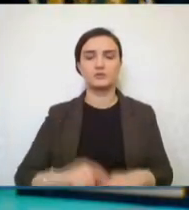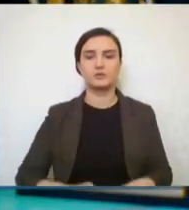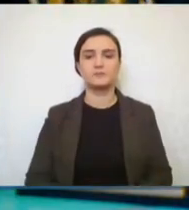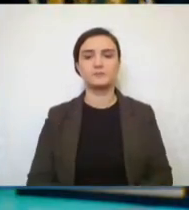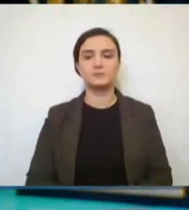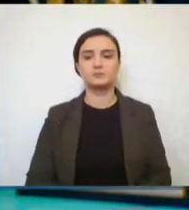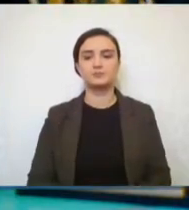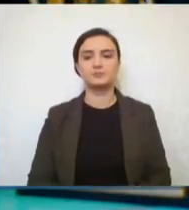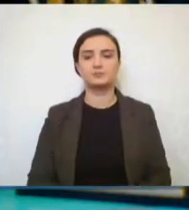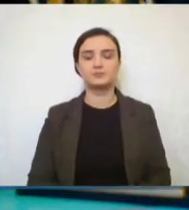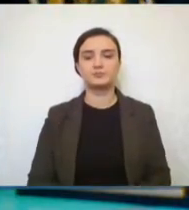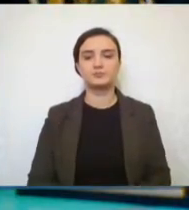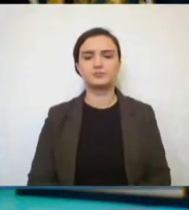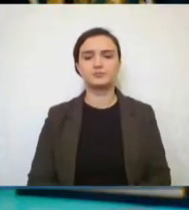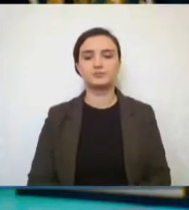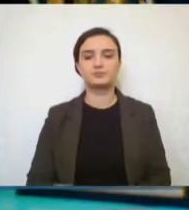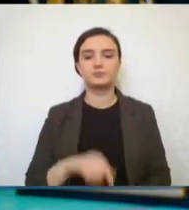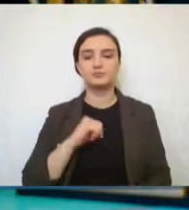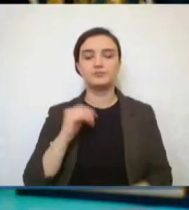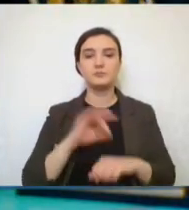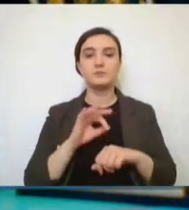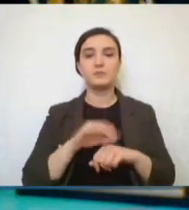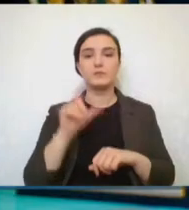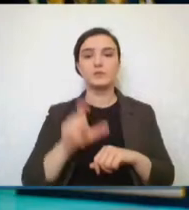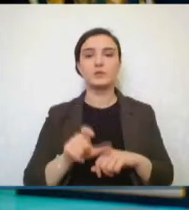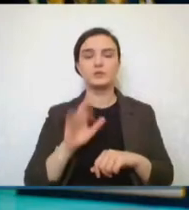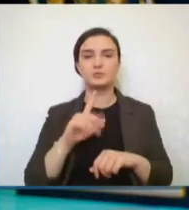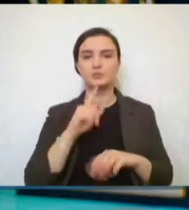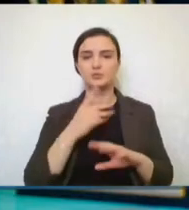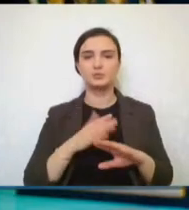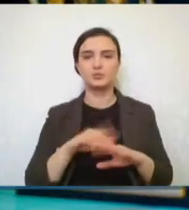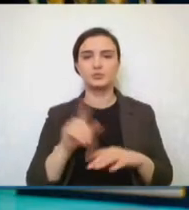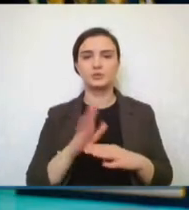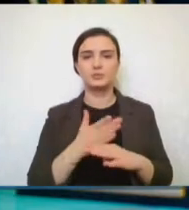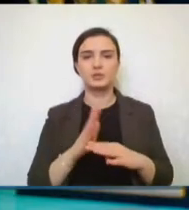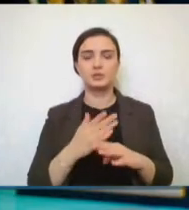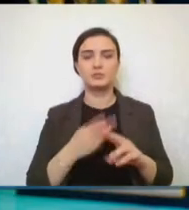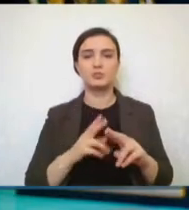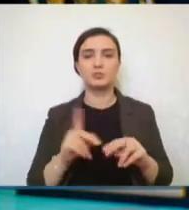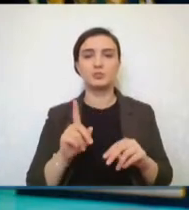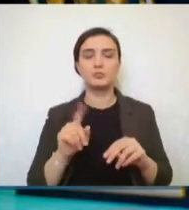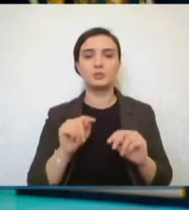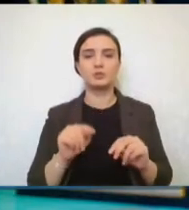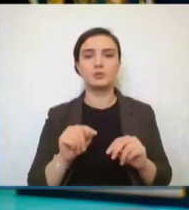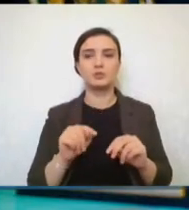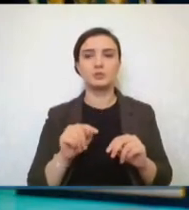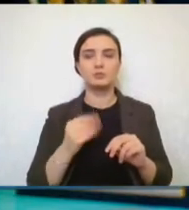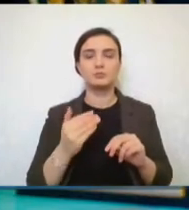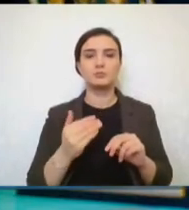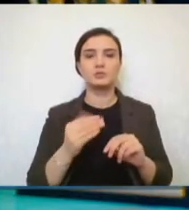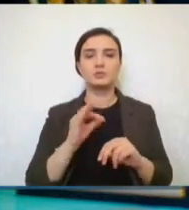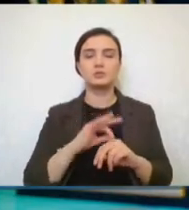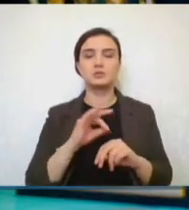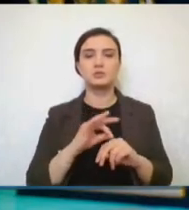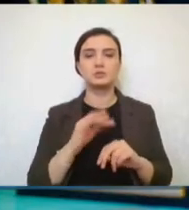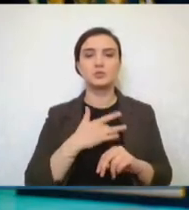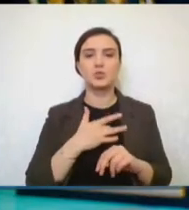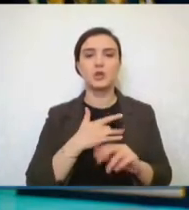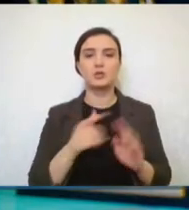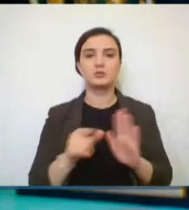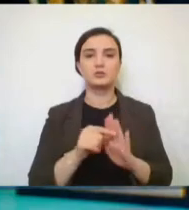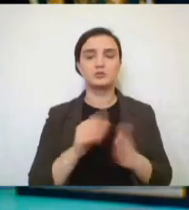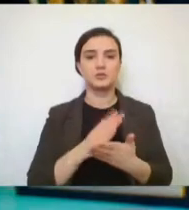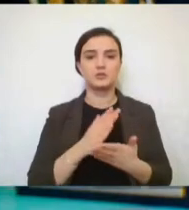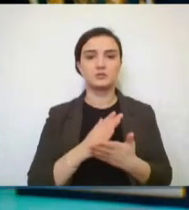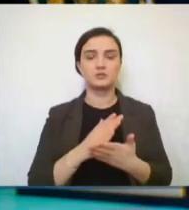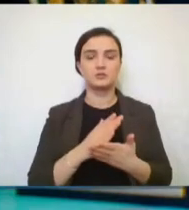პაციენტისთვის ცოტა რთული იქნება ამის დიფერენცირება, იმიტომ რომ კლინიკური სურათი, რომელიც ახლავს მიოკარდიტს,